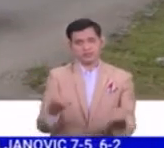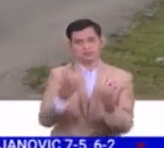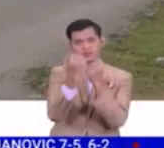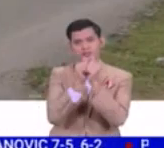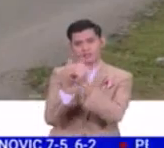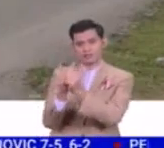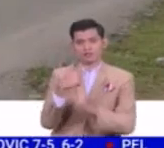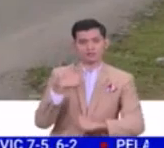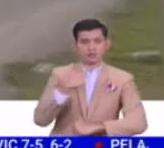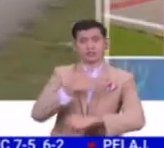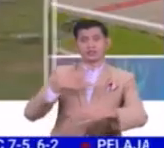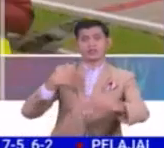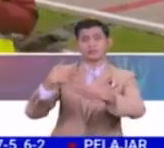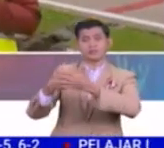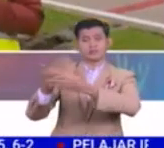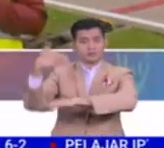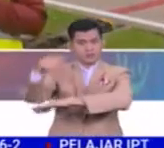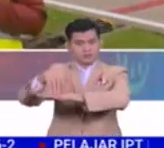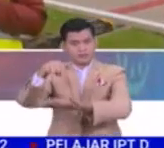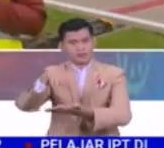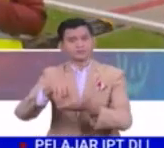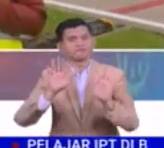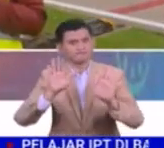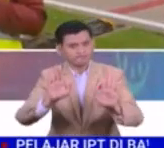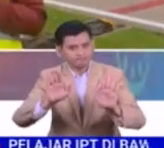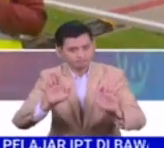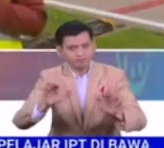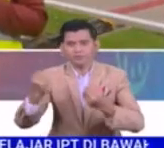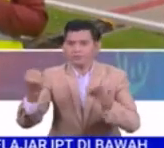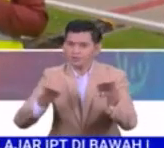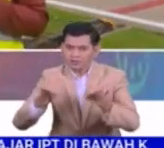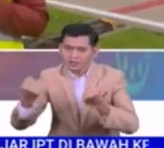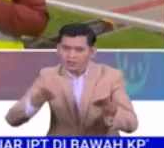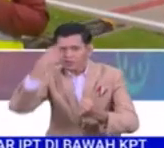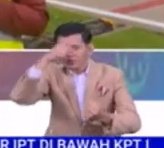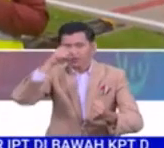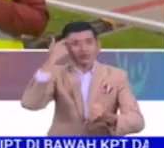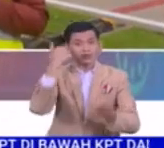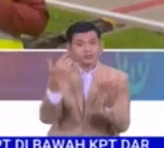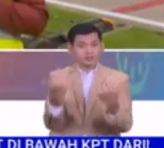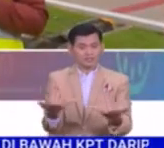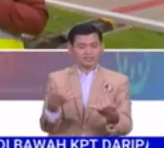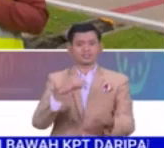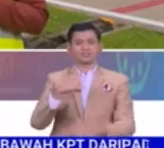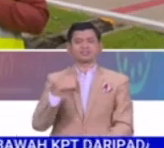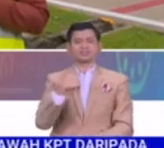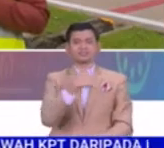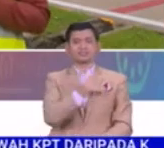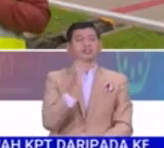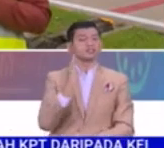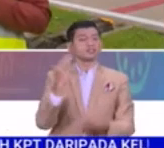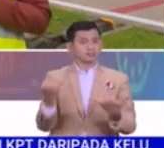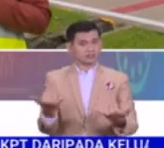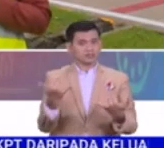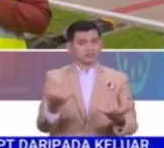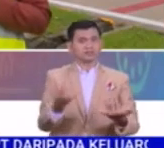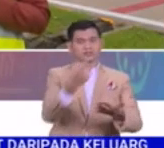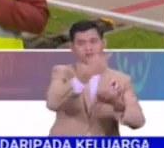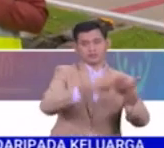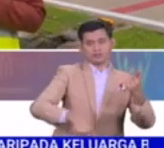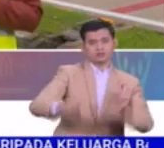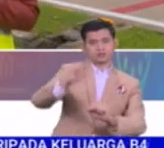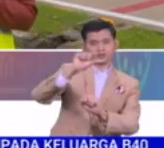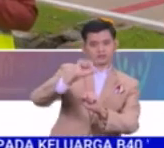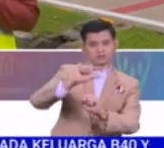sehingga lewat tengah malam nanti. Berhati-hati di dalam pemanduan. Untuk perkembangan seterusnya, kita beralih ke tol Gombak